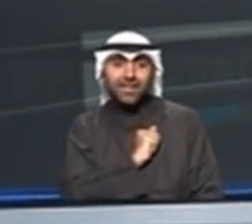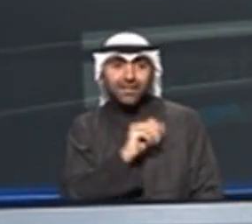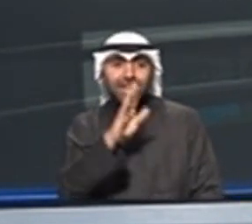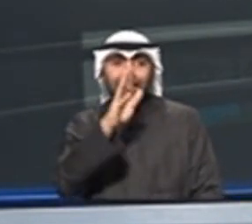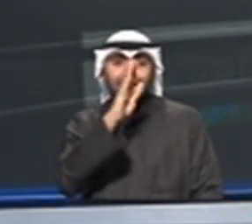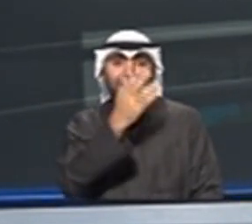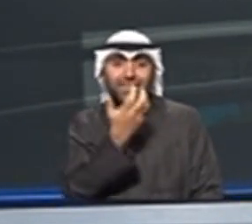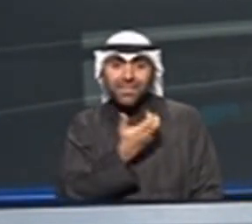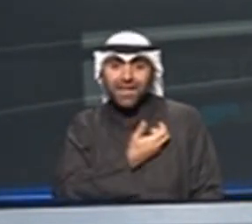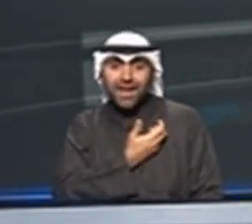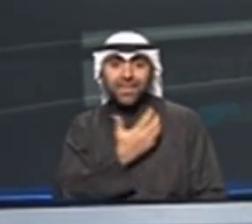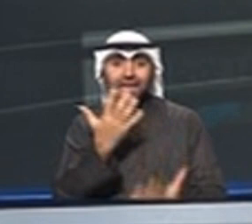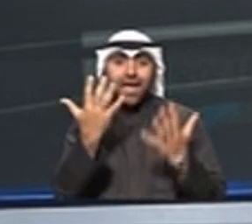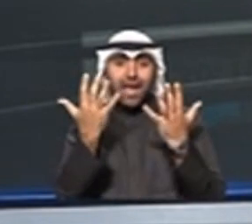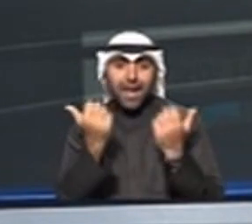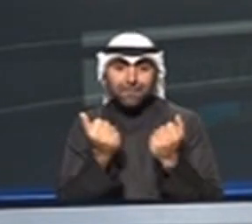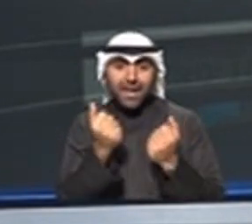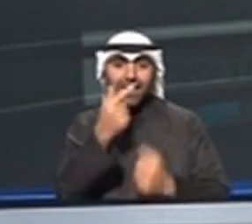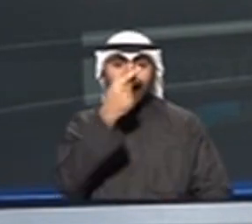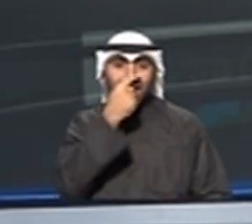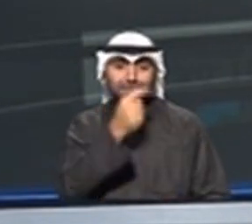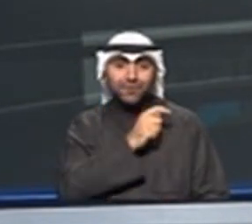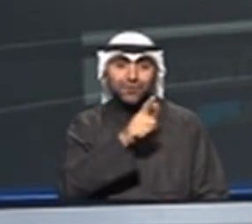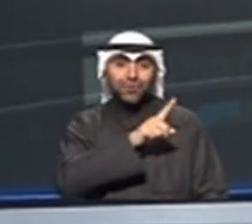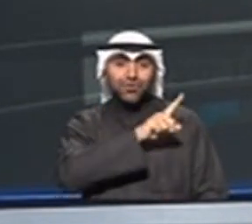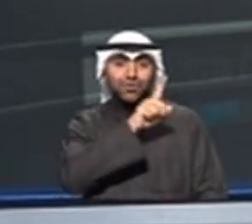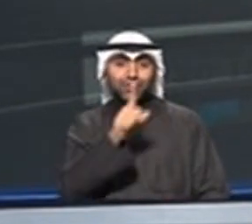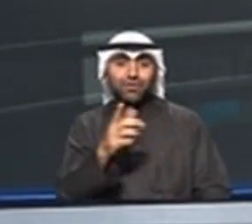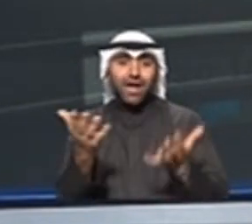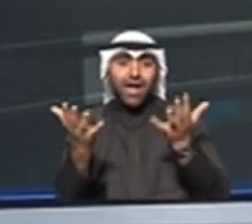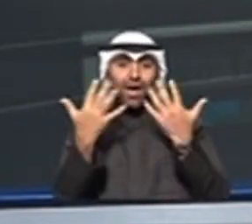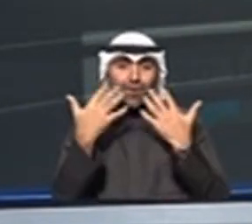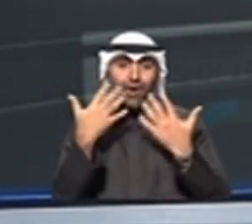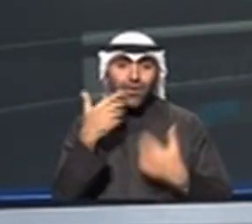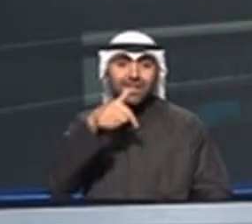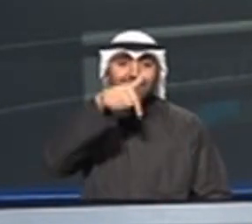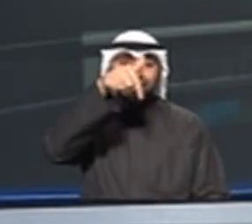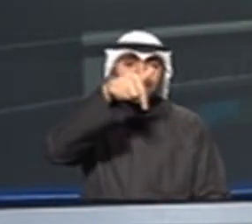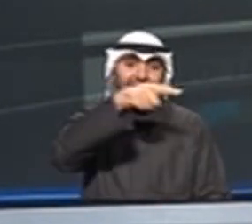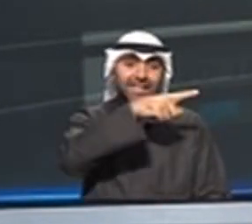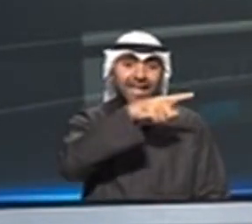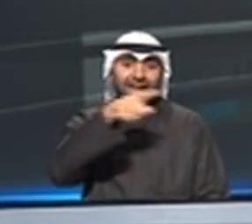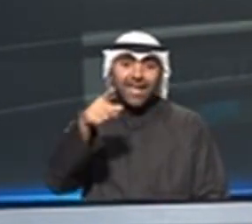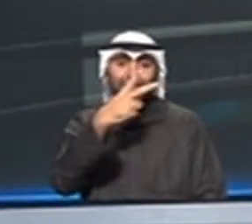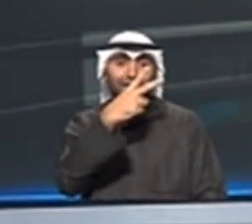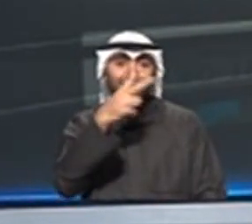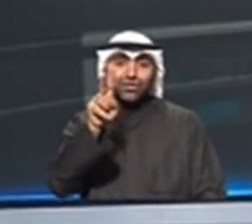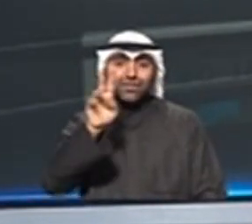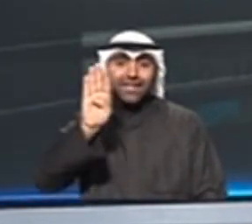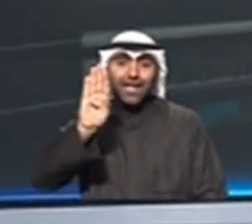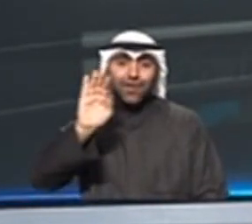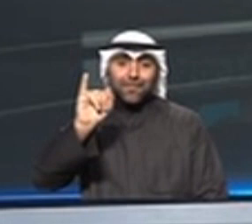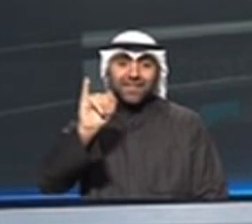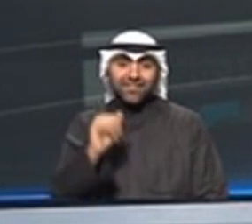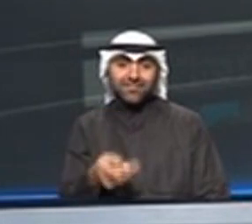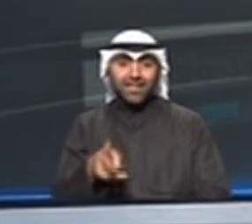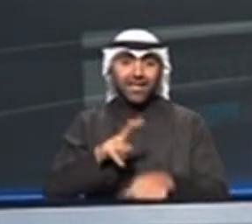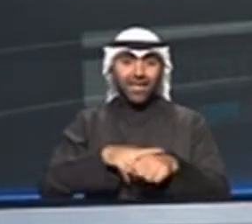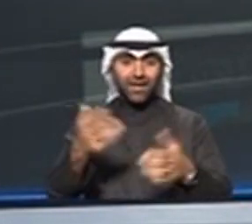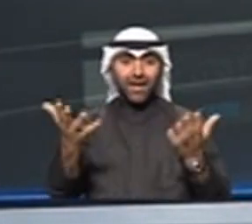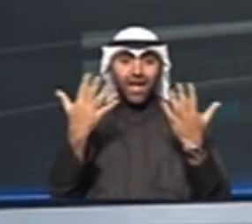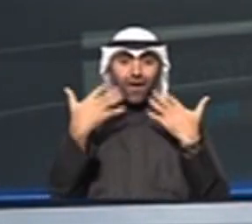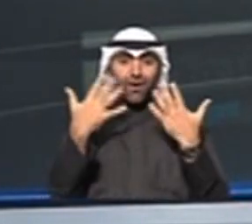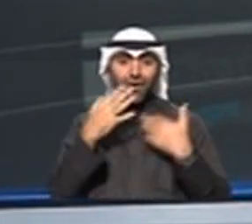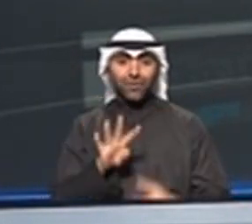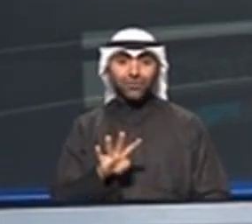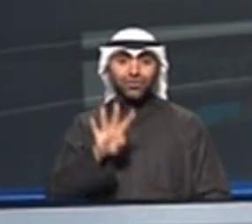سرعتها ما بين 6 إلى 20 كيلو متر في الساعة، وتصل كحد أقصى إلى 30 كيلو متر في الساعة. شمالية غربية باشر بإذن